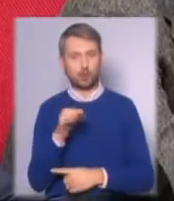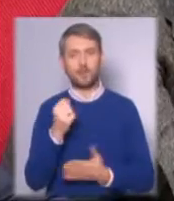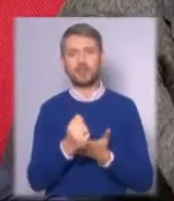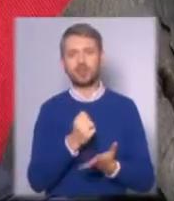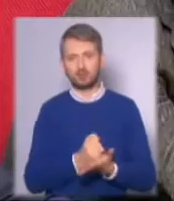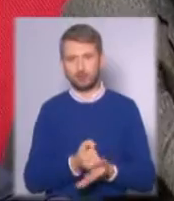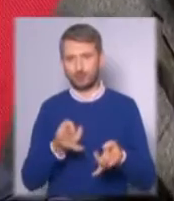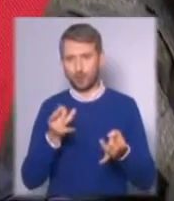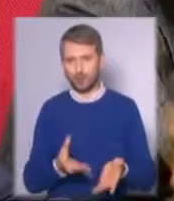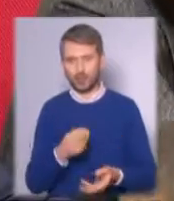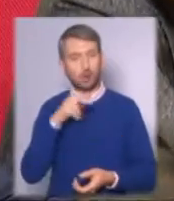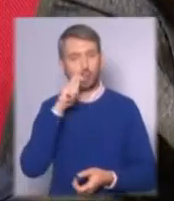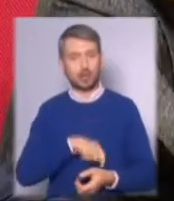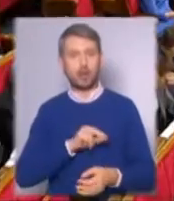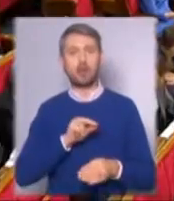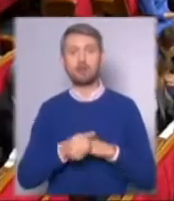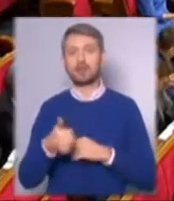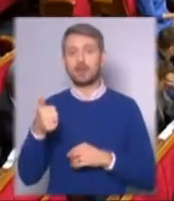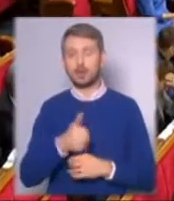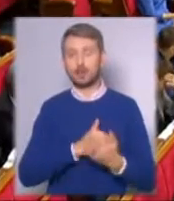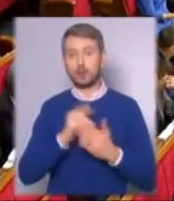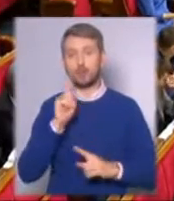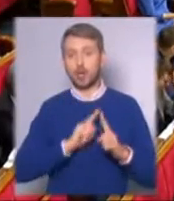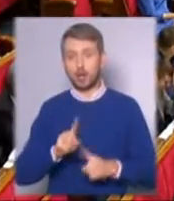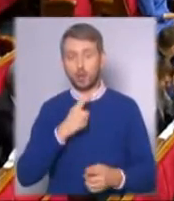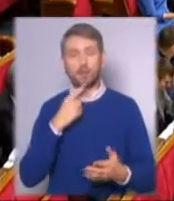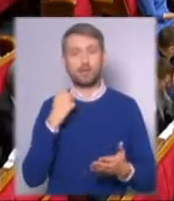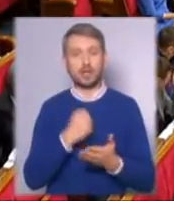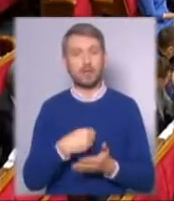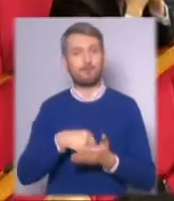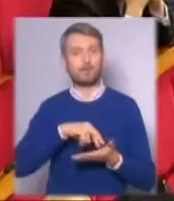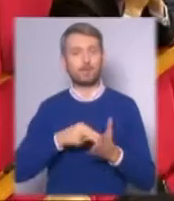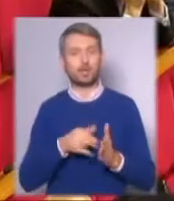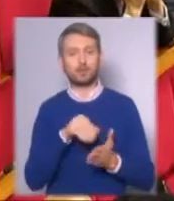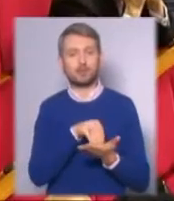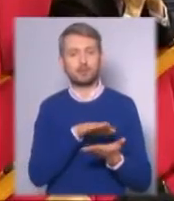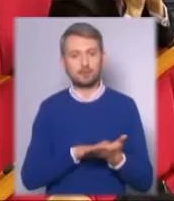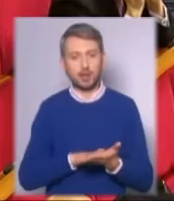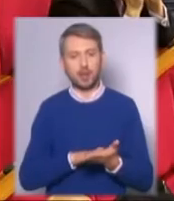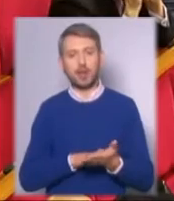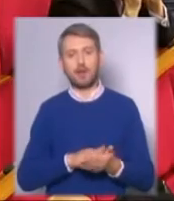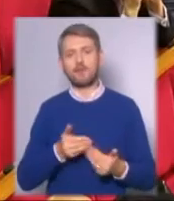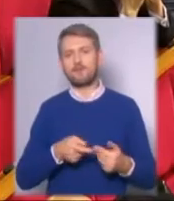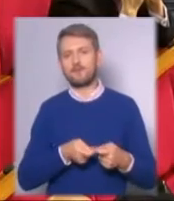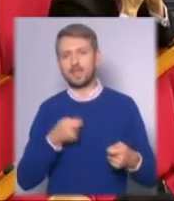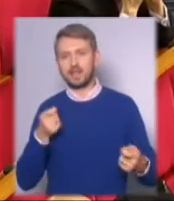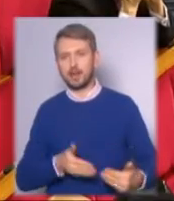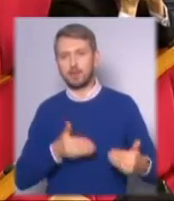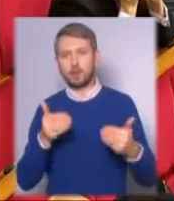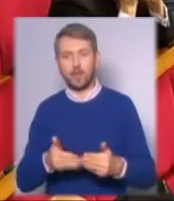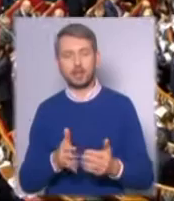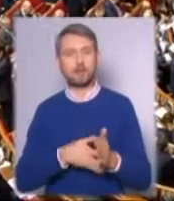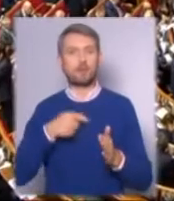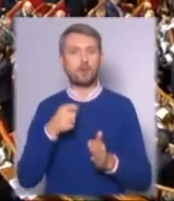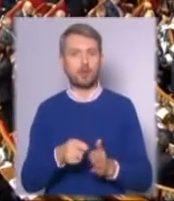України. Але вже за тиждень Верховна Рада ухвалила бюджет, в який в останній момент вписала відтермінування подачі електронних декларацій